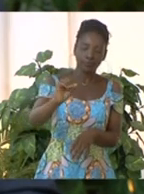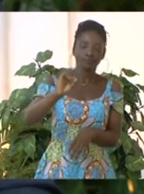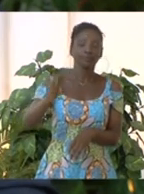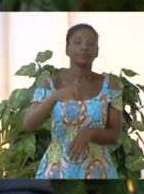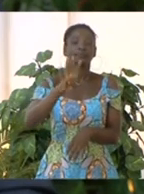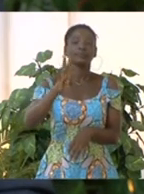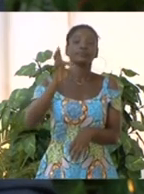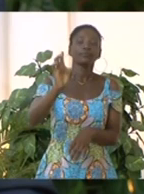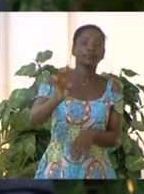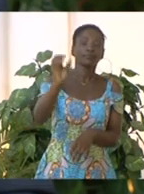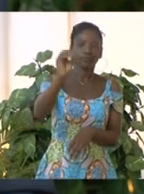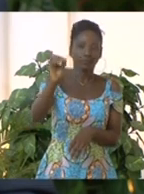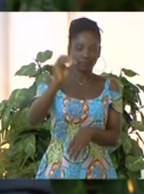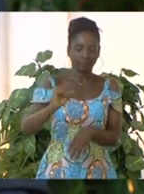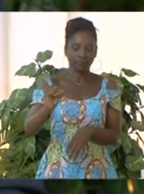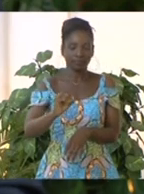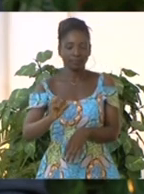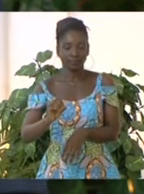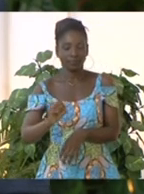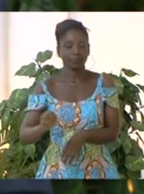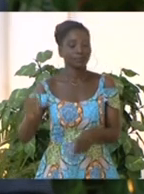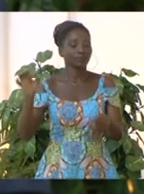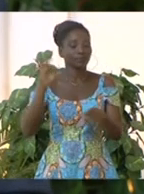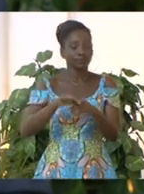50,47%. Bulletin nul,